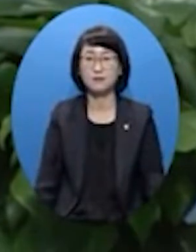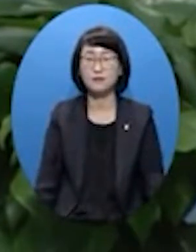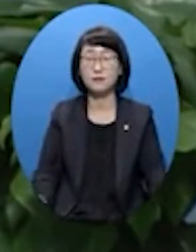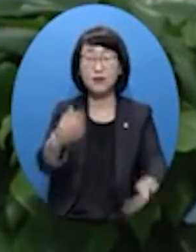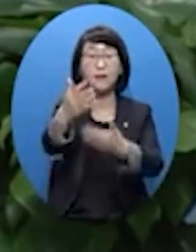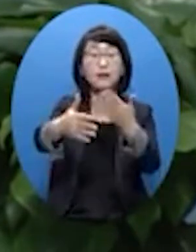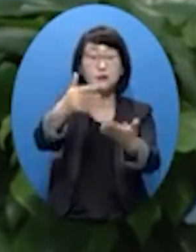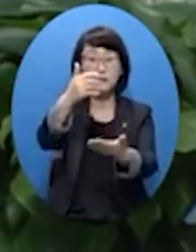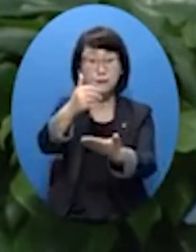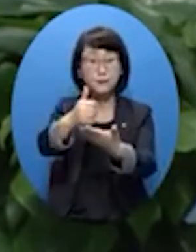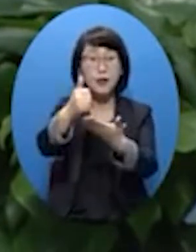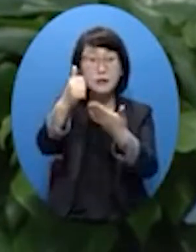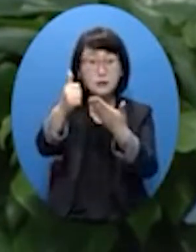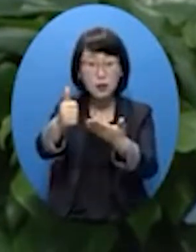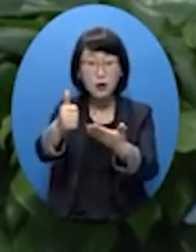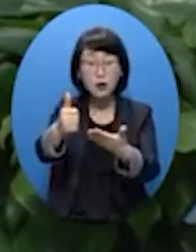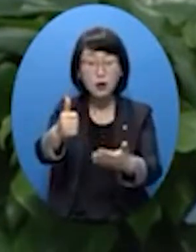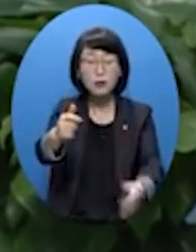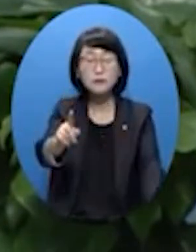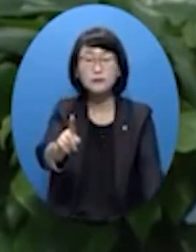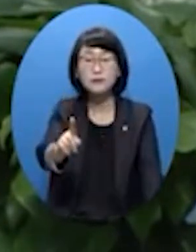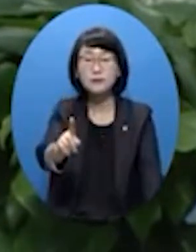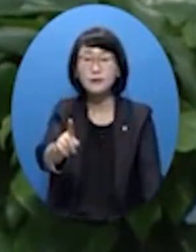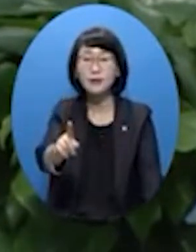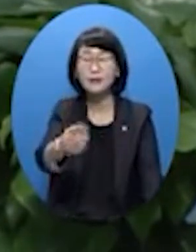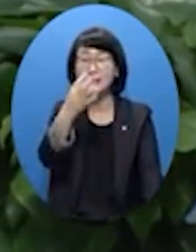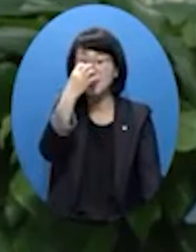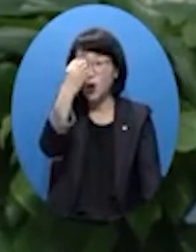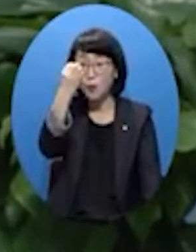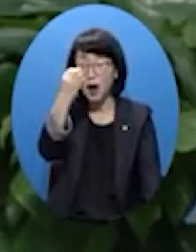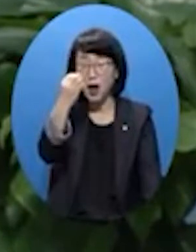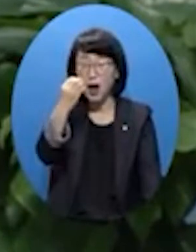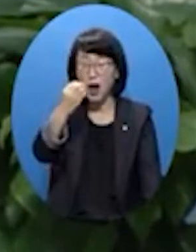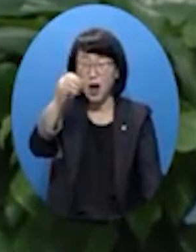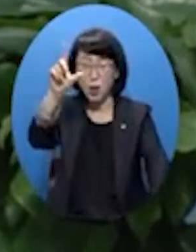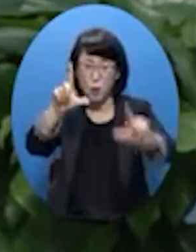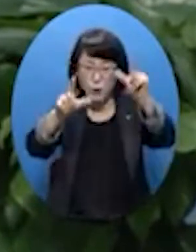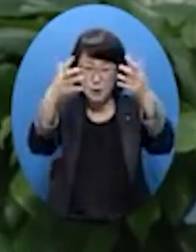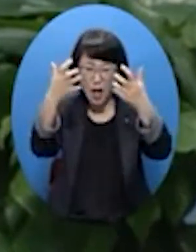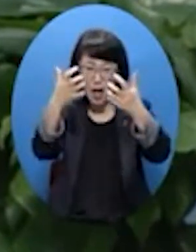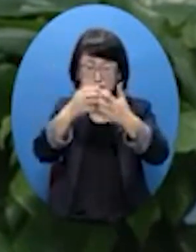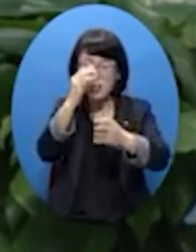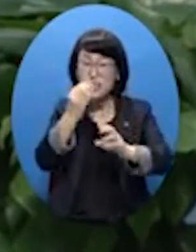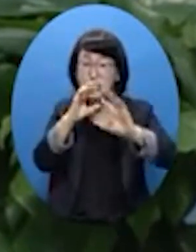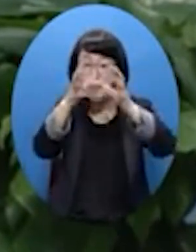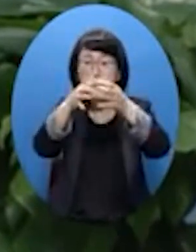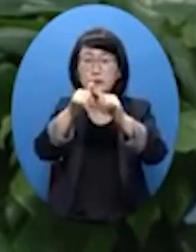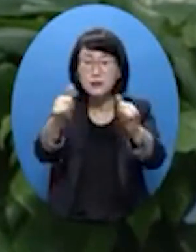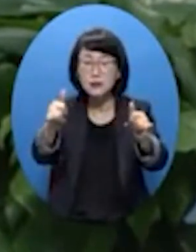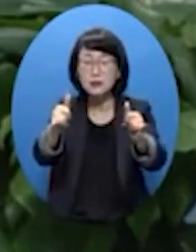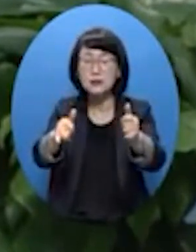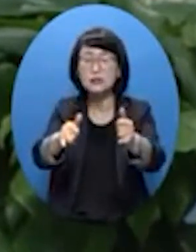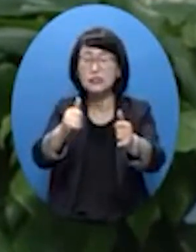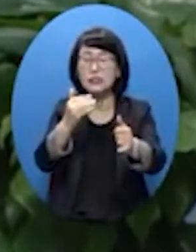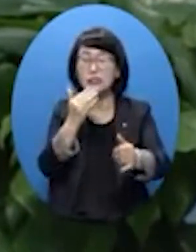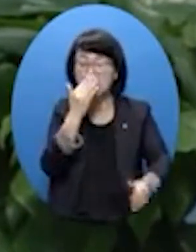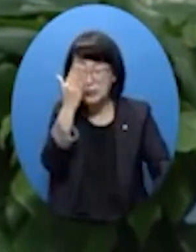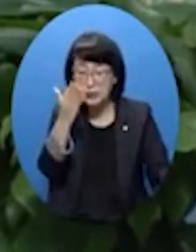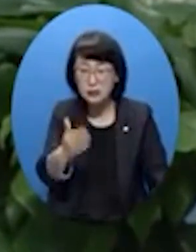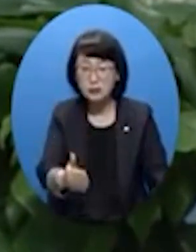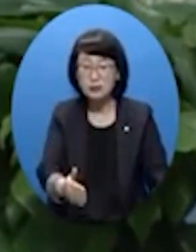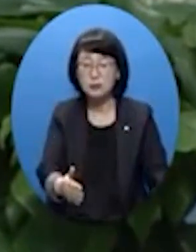하나님께서는 이렇게 교만한 모습으로 가득한 이스라엘 백성들을 낮추시고